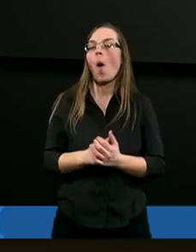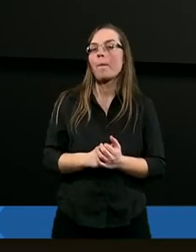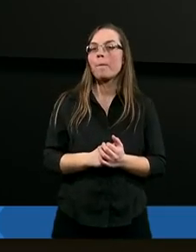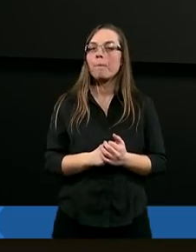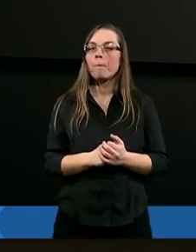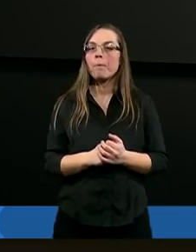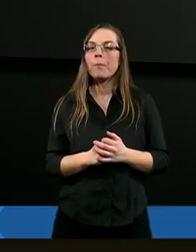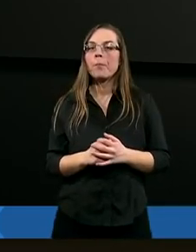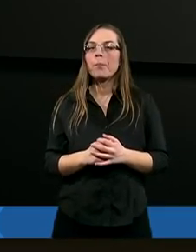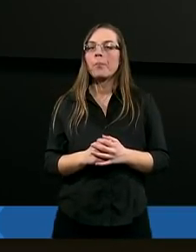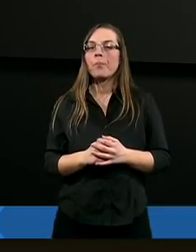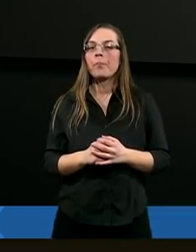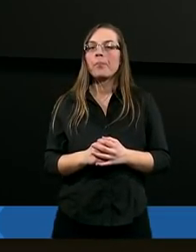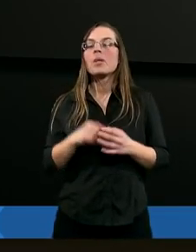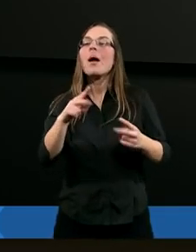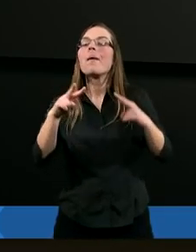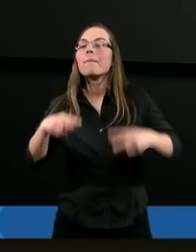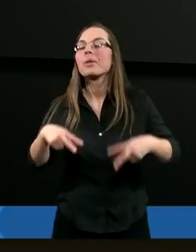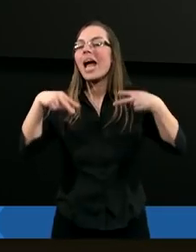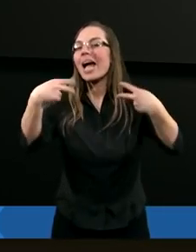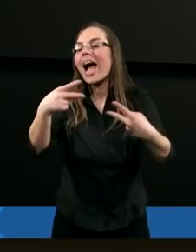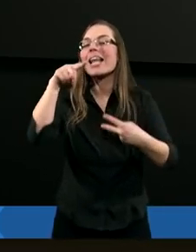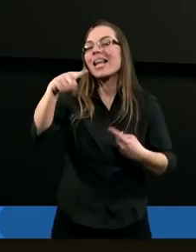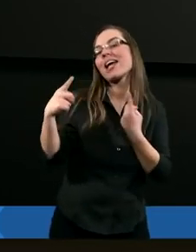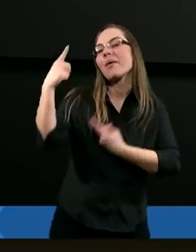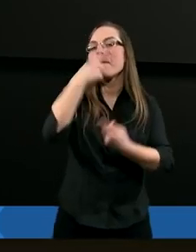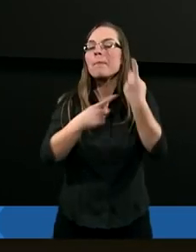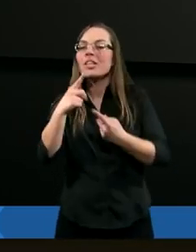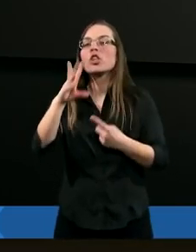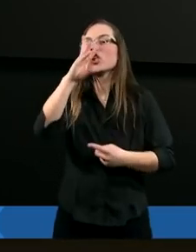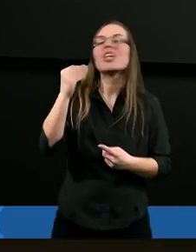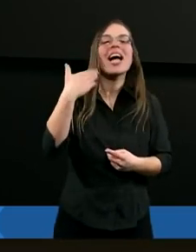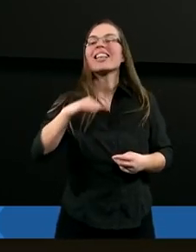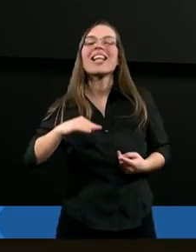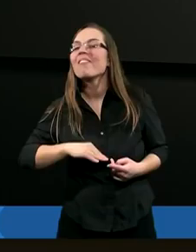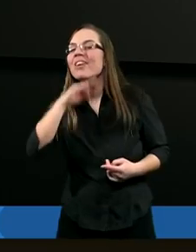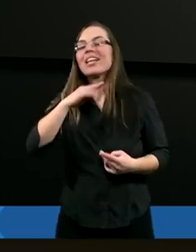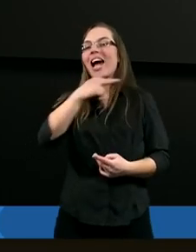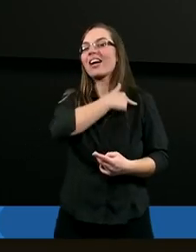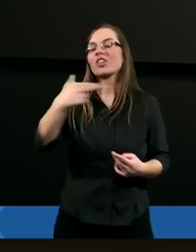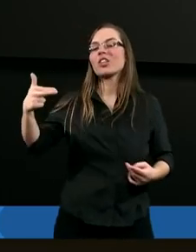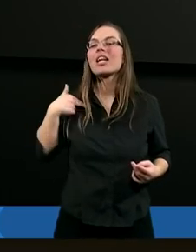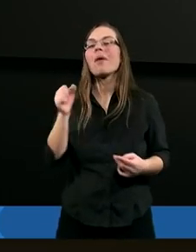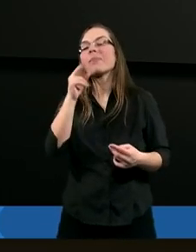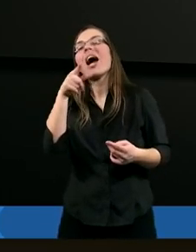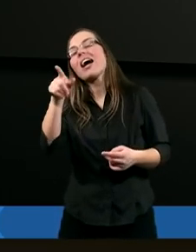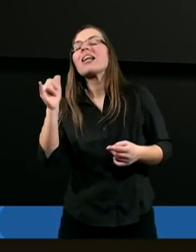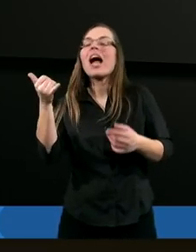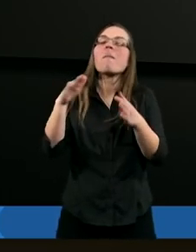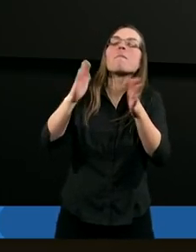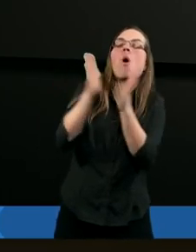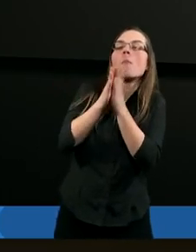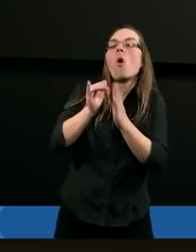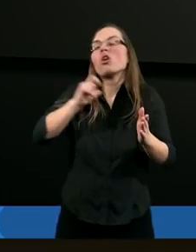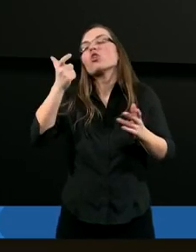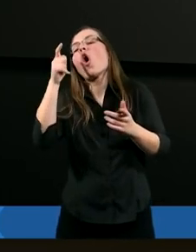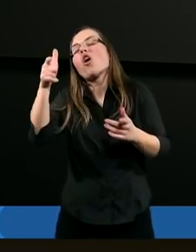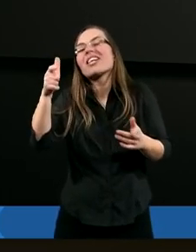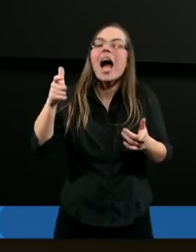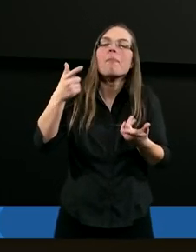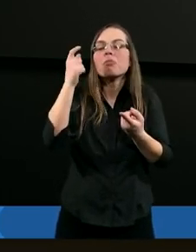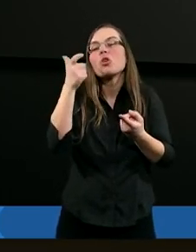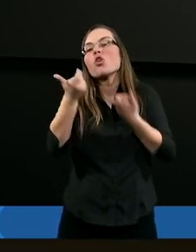przekazanie tej myśli, że nie wystarczy nam troszeczkę tam się pomodlić i